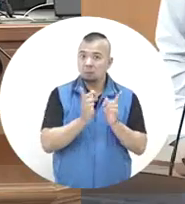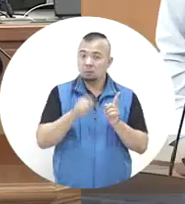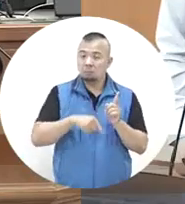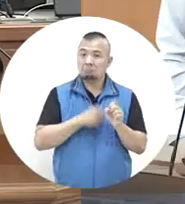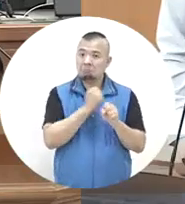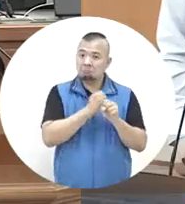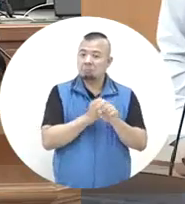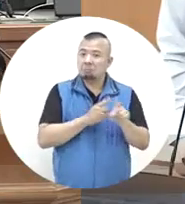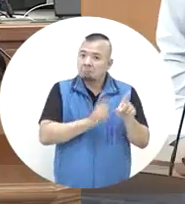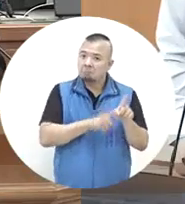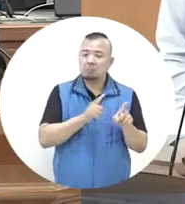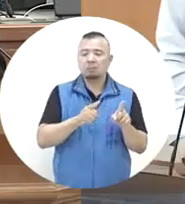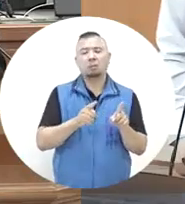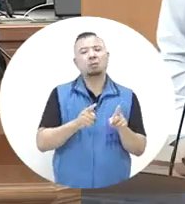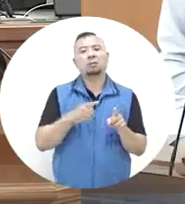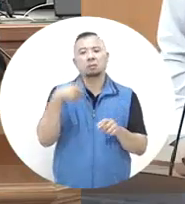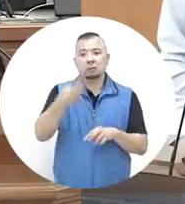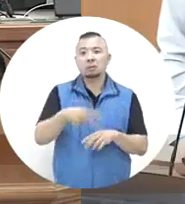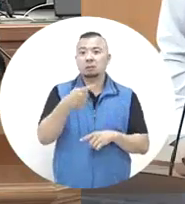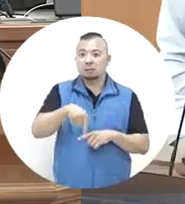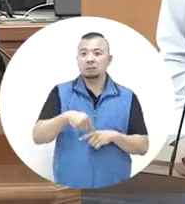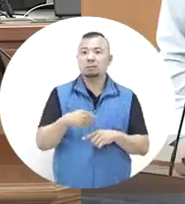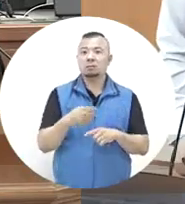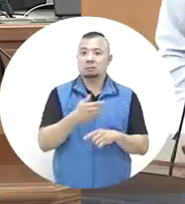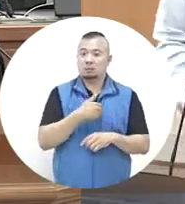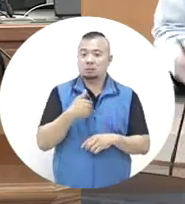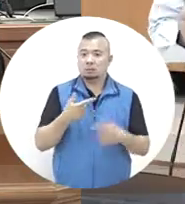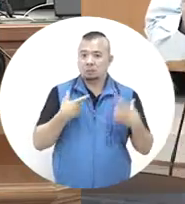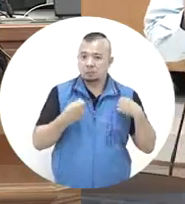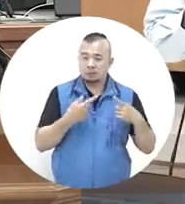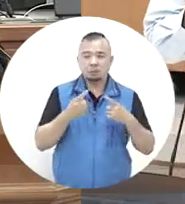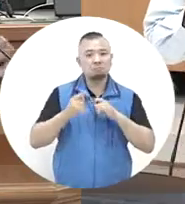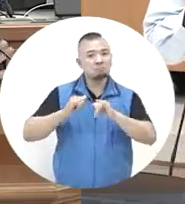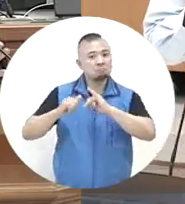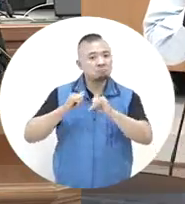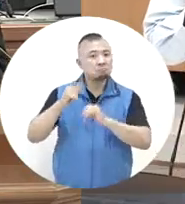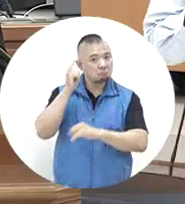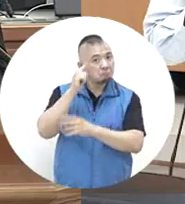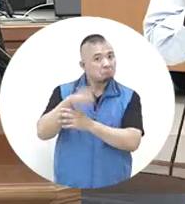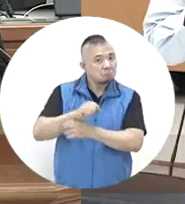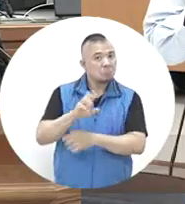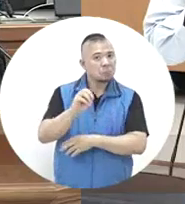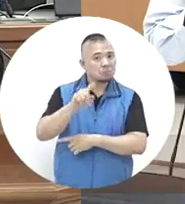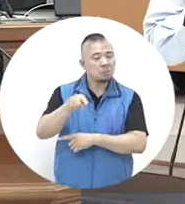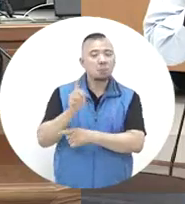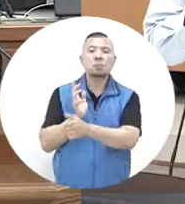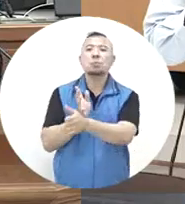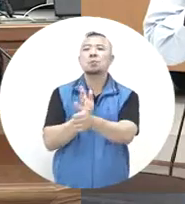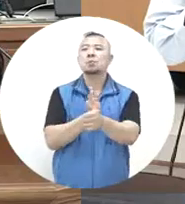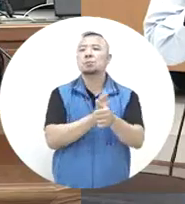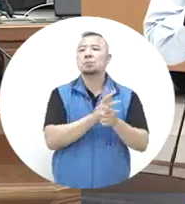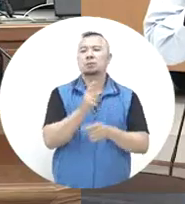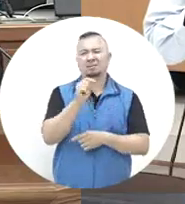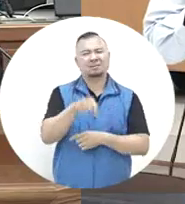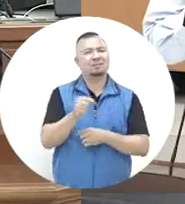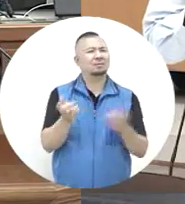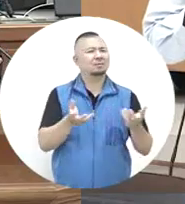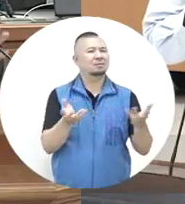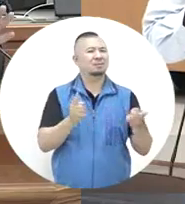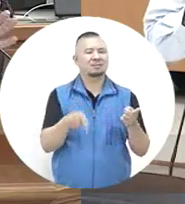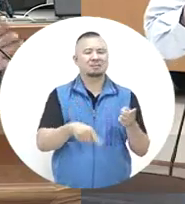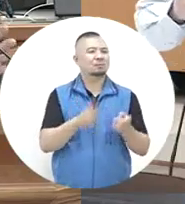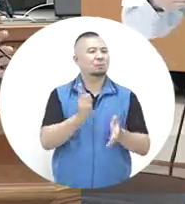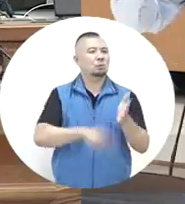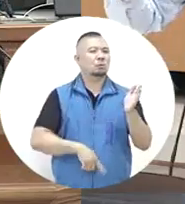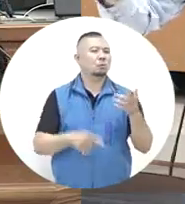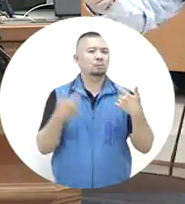能源问题，评估很多民意的问题， 是， 所以这个是其实不是那么容易的一件事。我